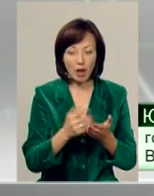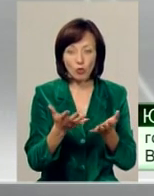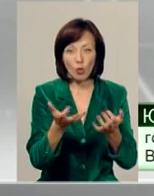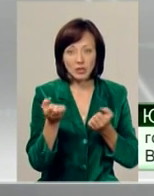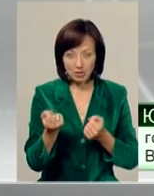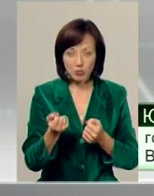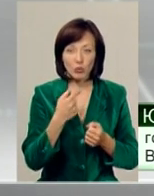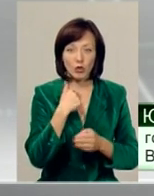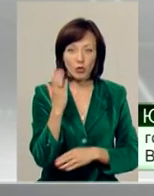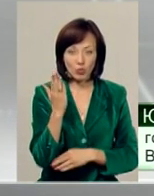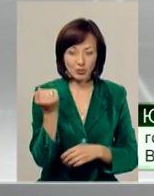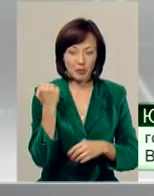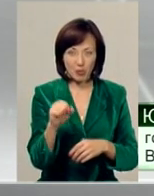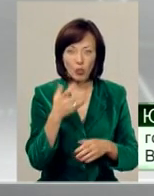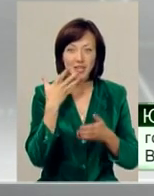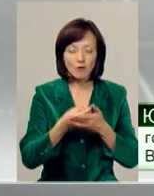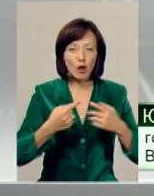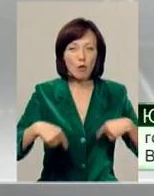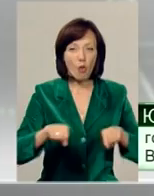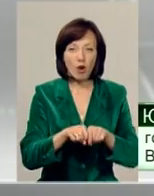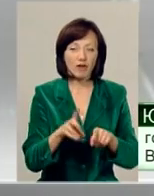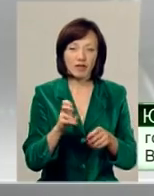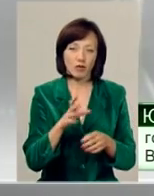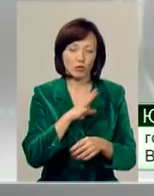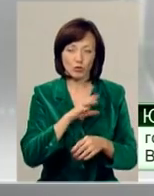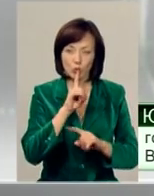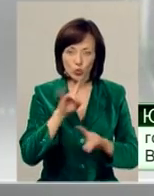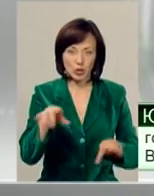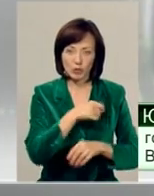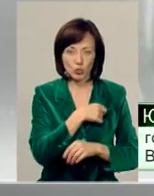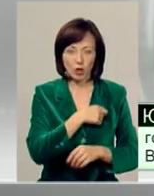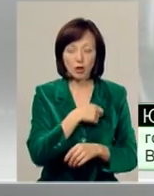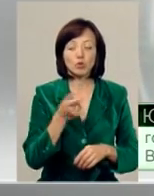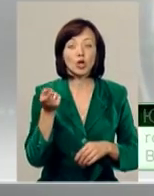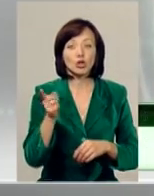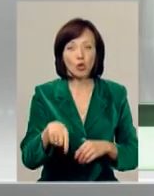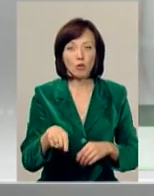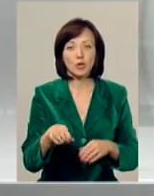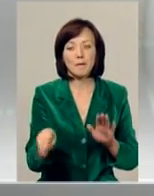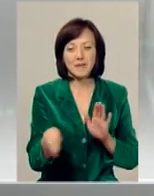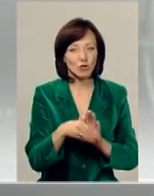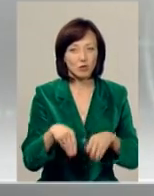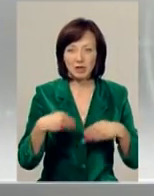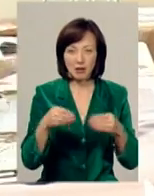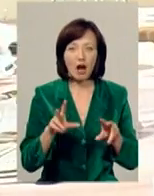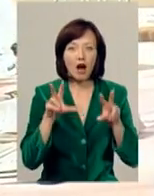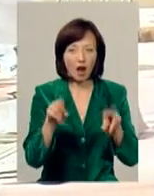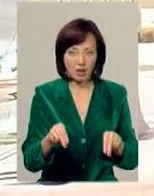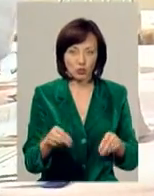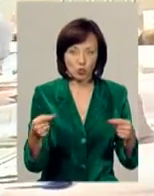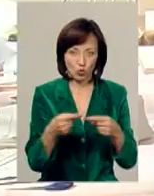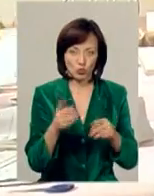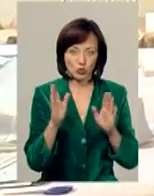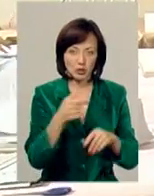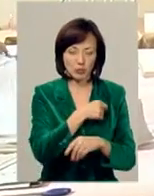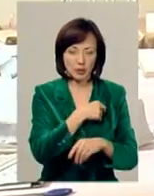Він отримує перемогу то він не стає депутатом тобто підкуп не дає гарантії крім